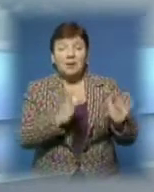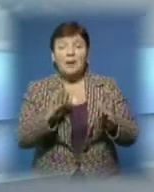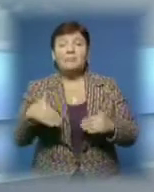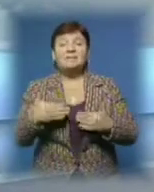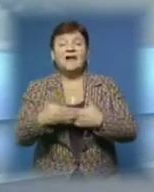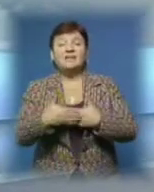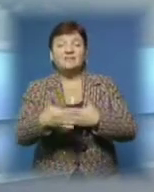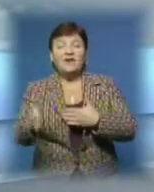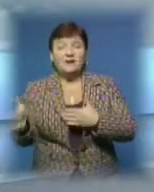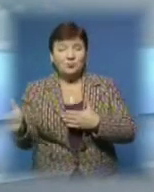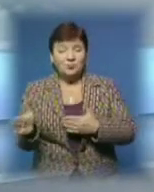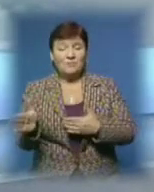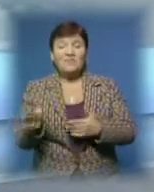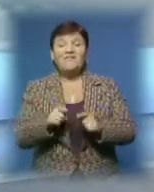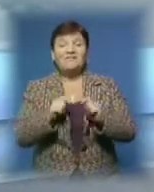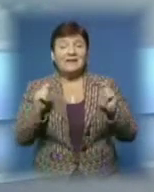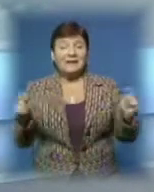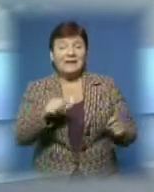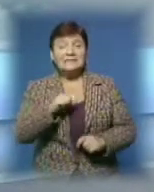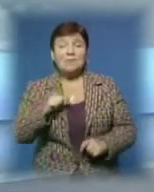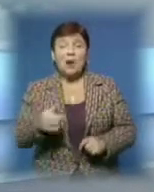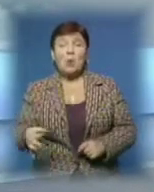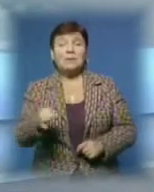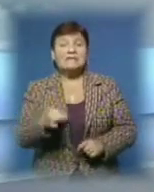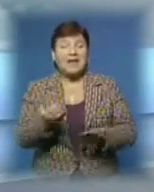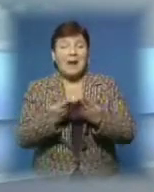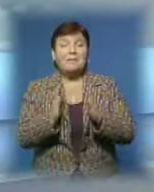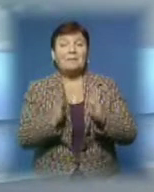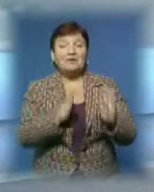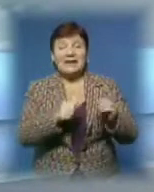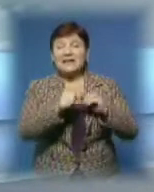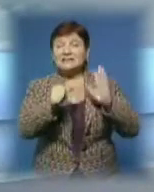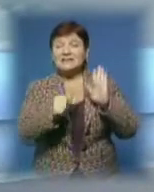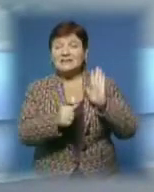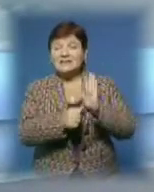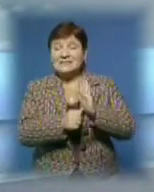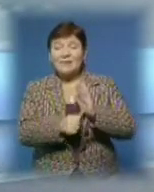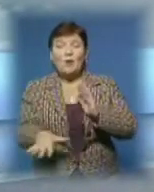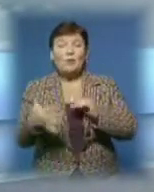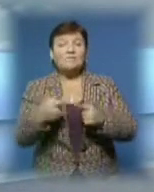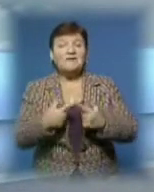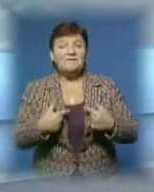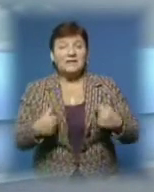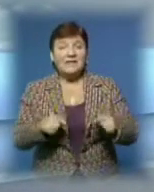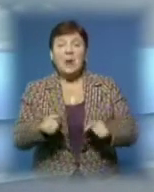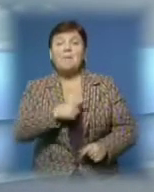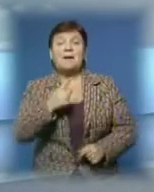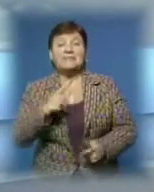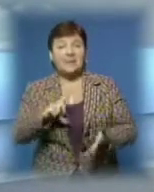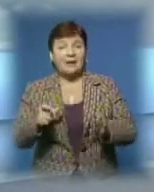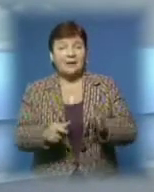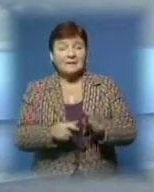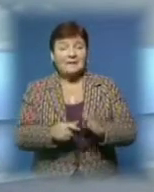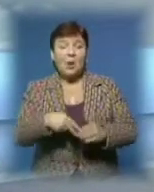для широкого кола відвідувачів відкриє сама обласна бібліотека. 16.00 у всіх відділах книгозбірні стартують майстер-класи чи